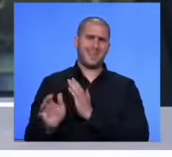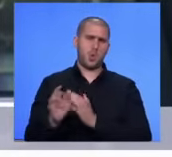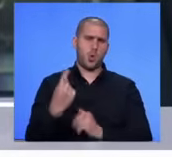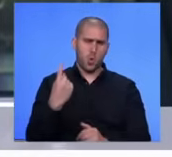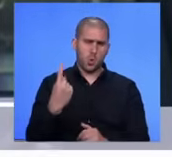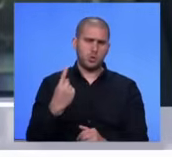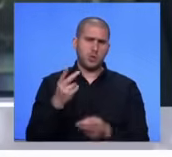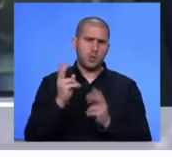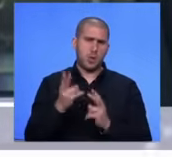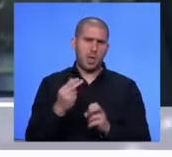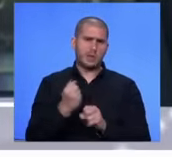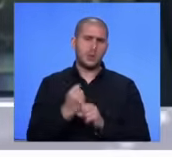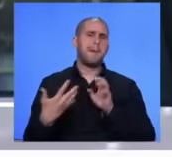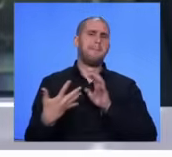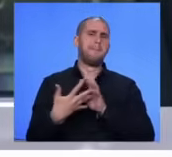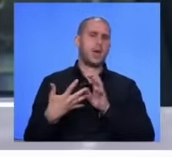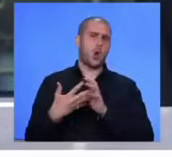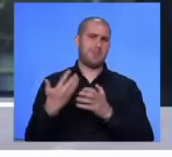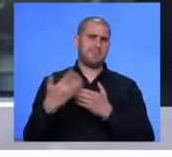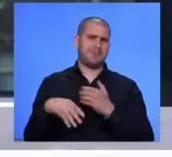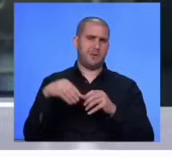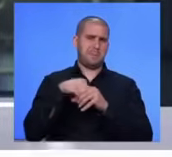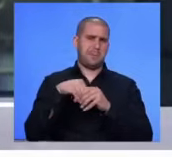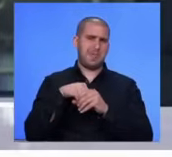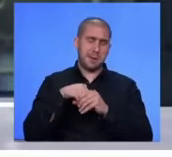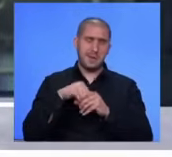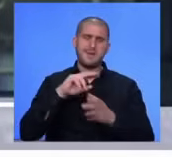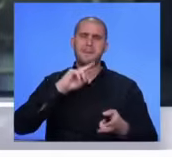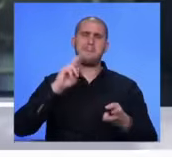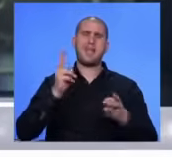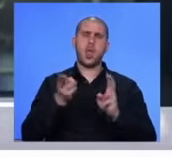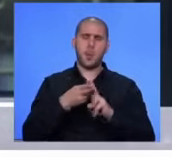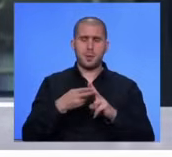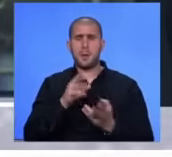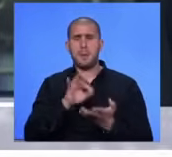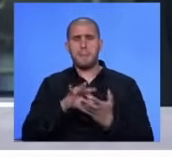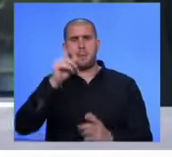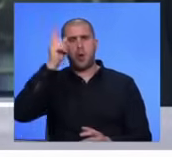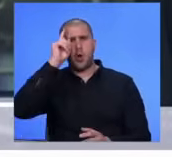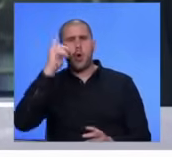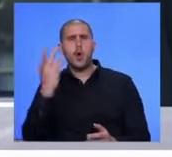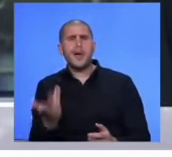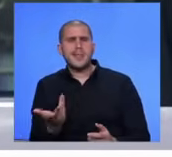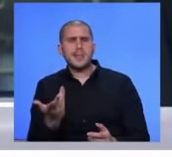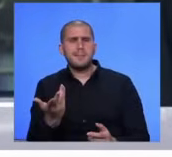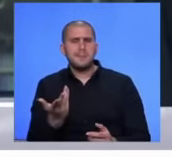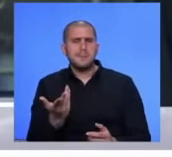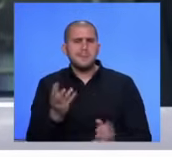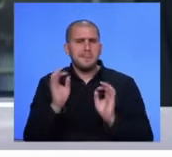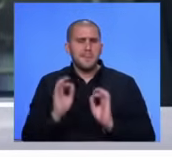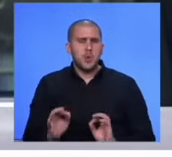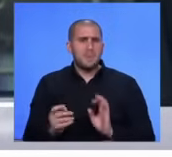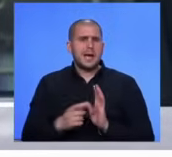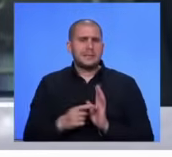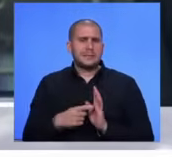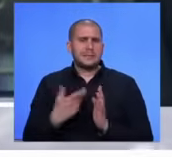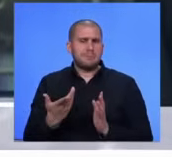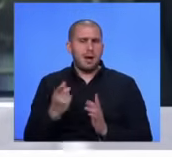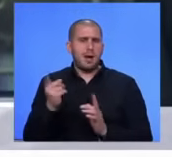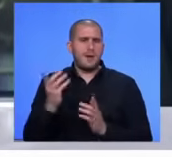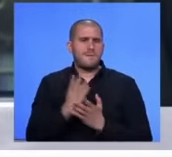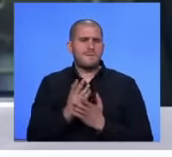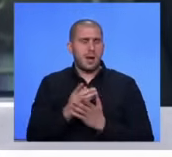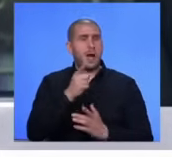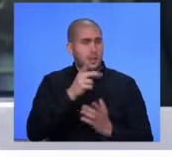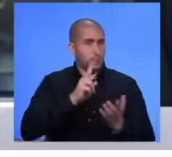שיכולה לעורר ביקורת פנימית ובינלאומית כשלא יודעים בדיוק מהם הסיבות שהניעו.